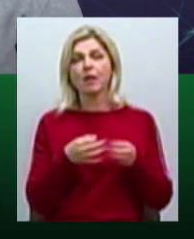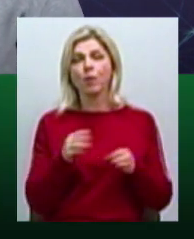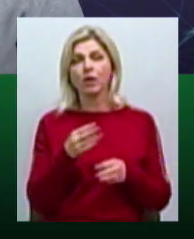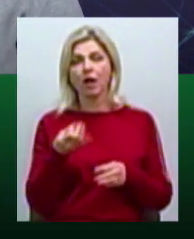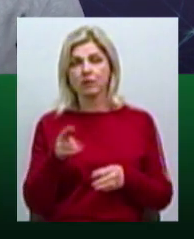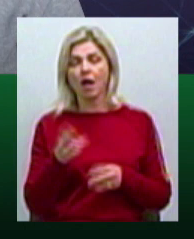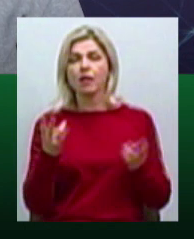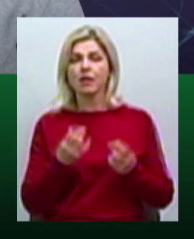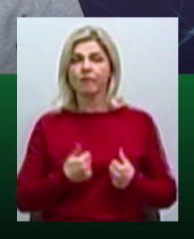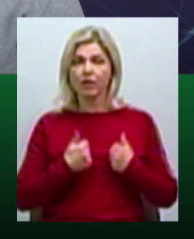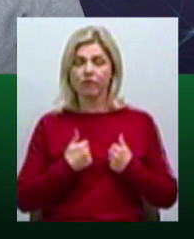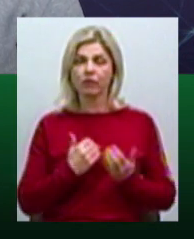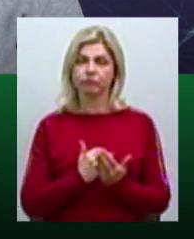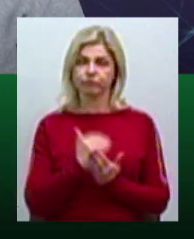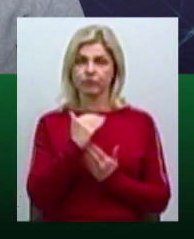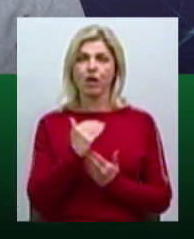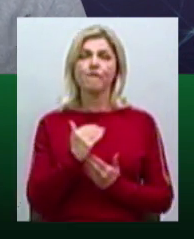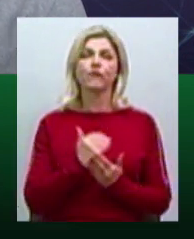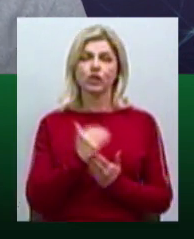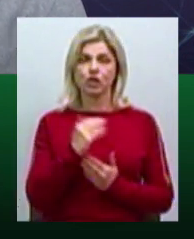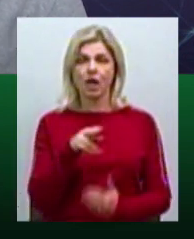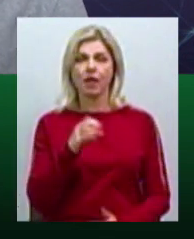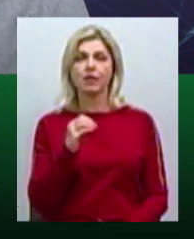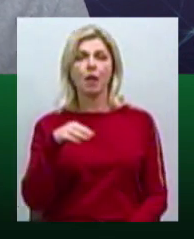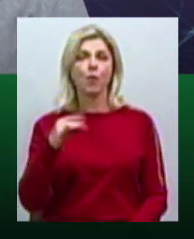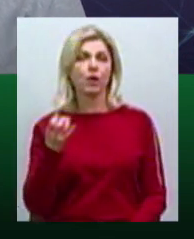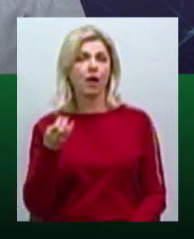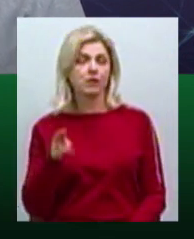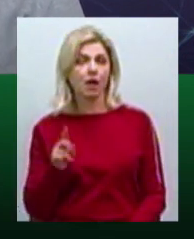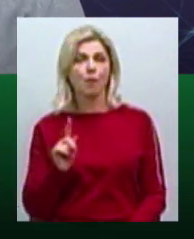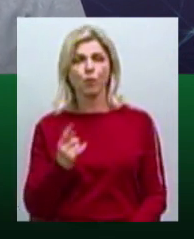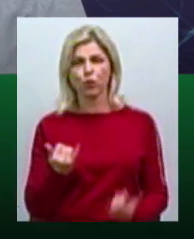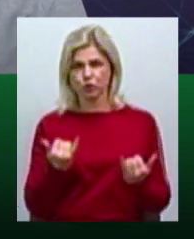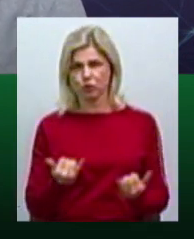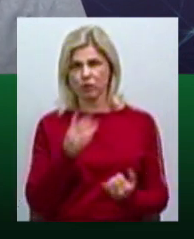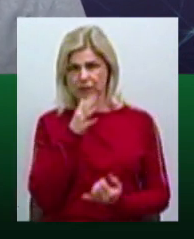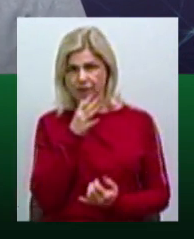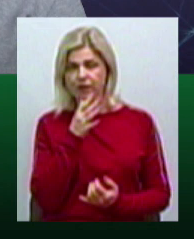вищої демократії. Тому що, ну, в сучасному світі